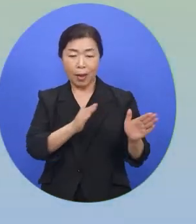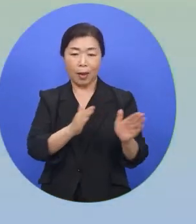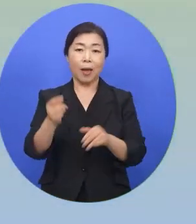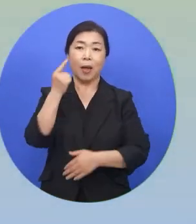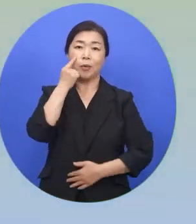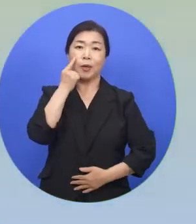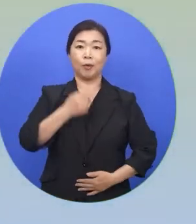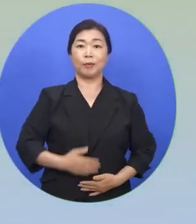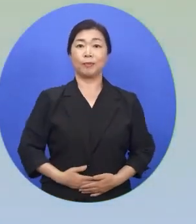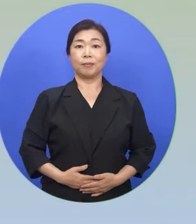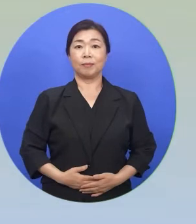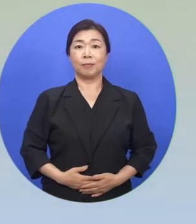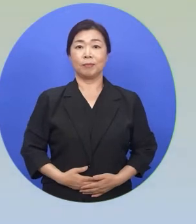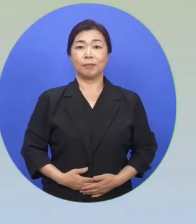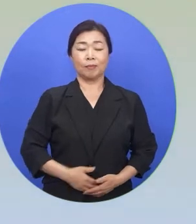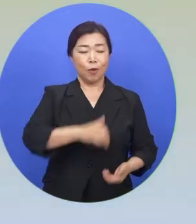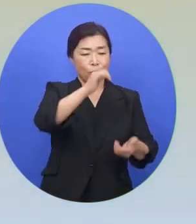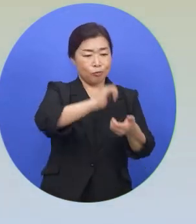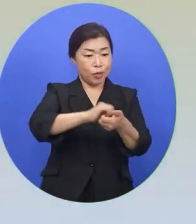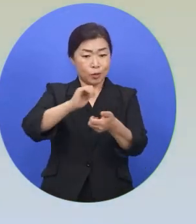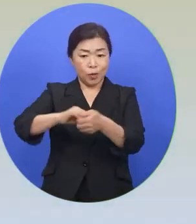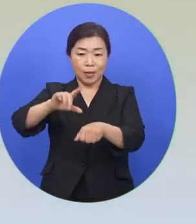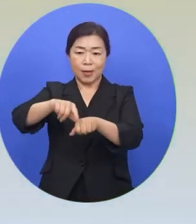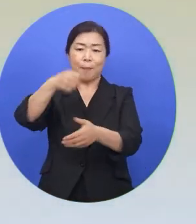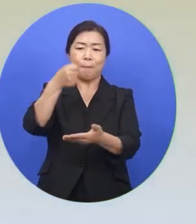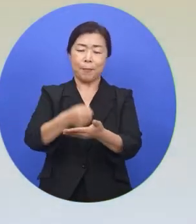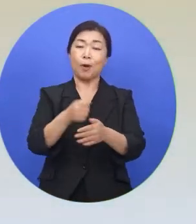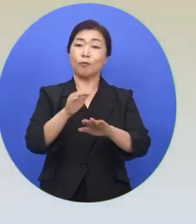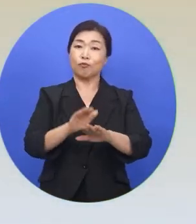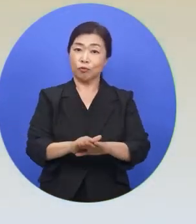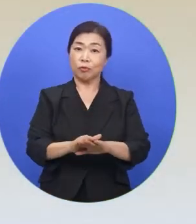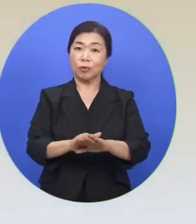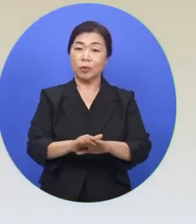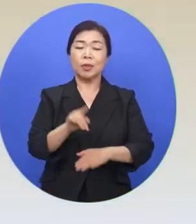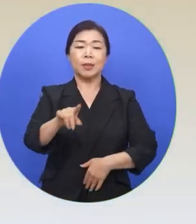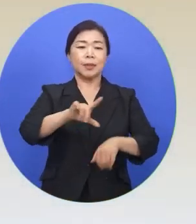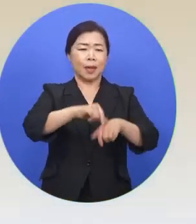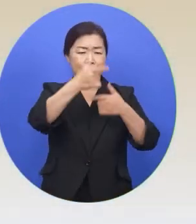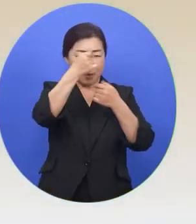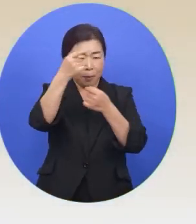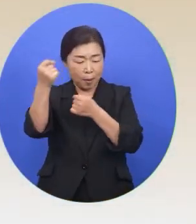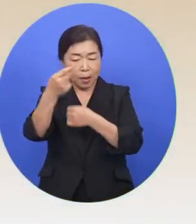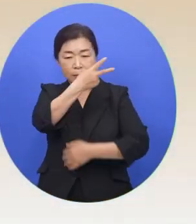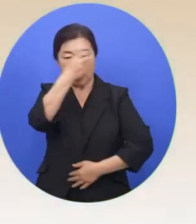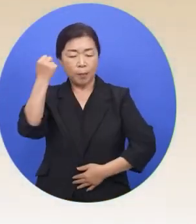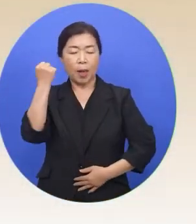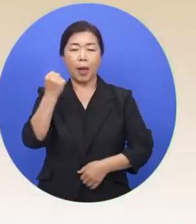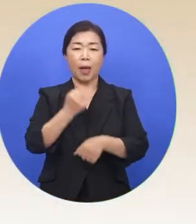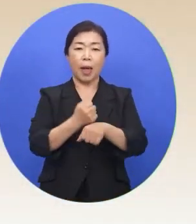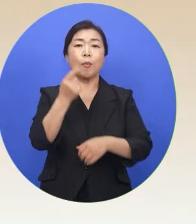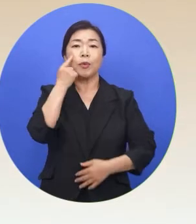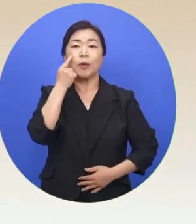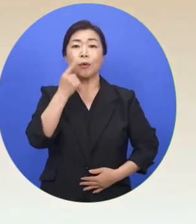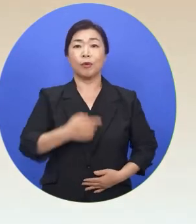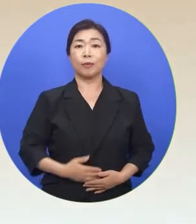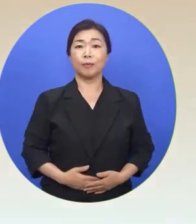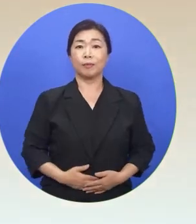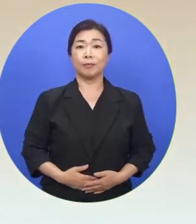주세요. 또한 규칙적인 수면 시간을 정해놓고 그 시간에 잠자리에